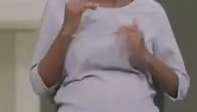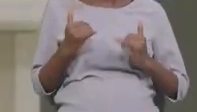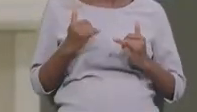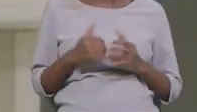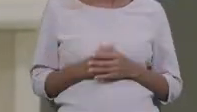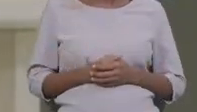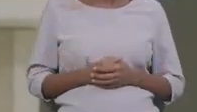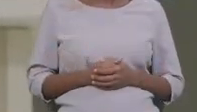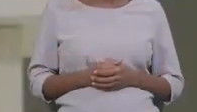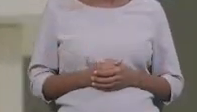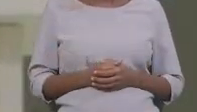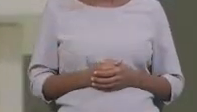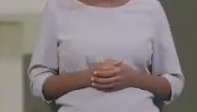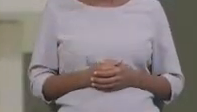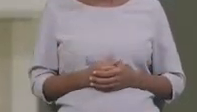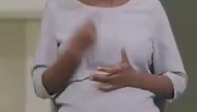Cinquièmement maintenant,